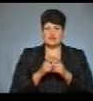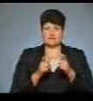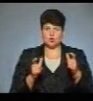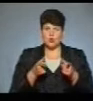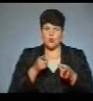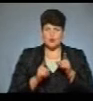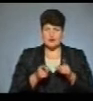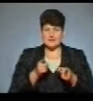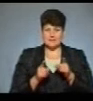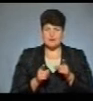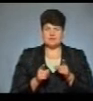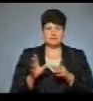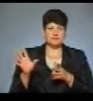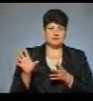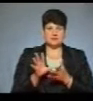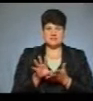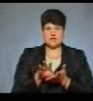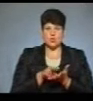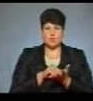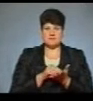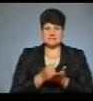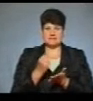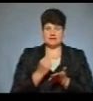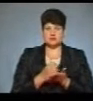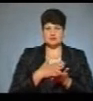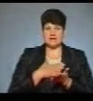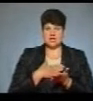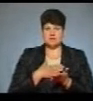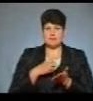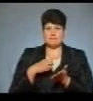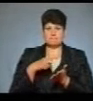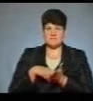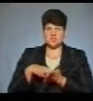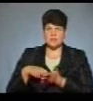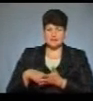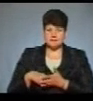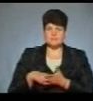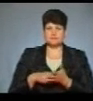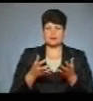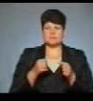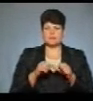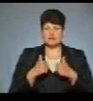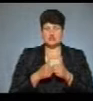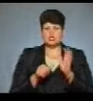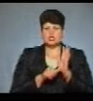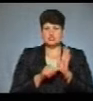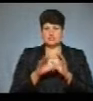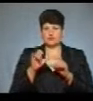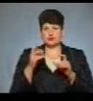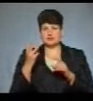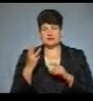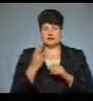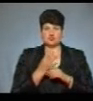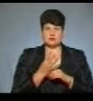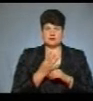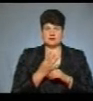Оригінали, всі копії ми затверджуємо нашими власними початками приймальної комісії. Ну і 6 фотографій, 3×4 діловий